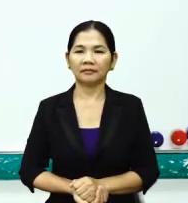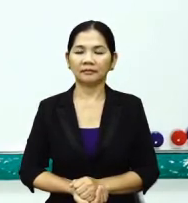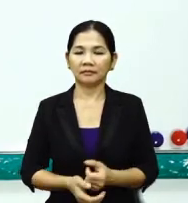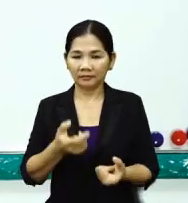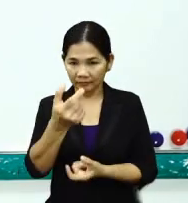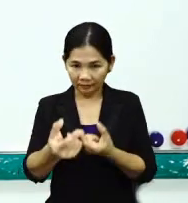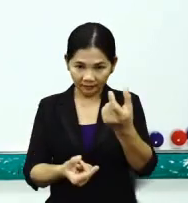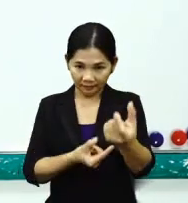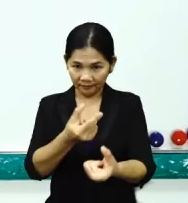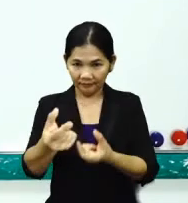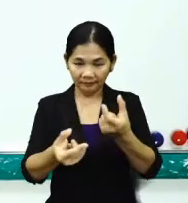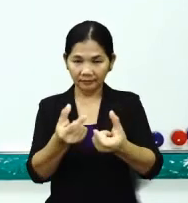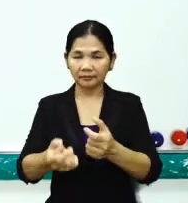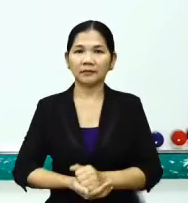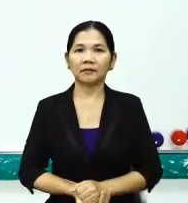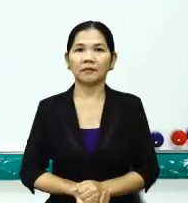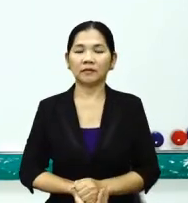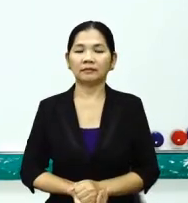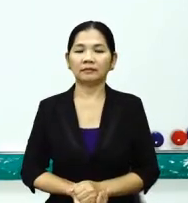lúa đồ